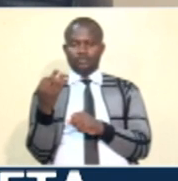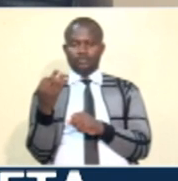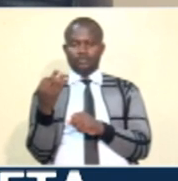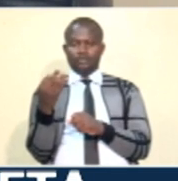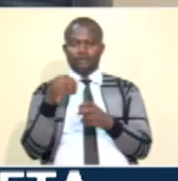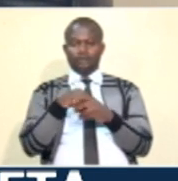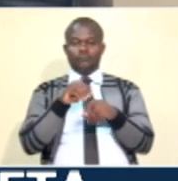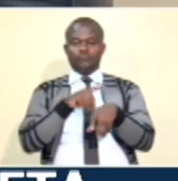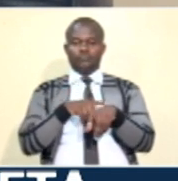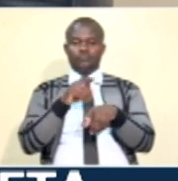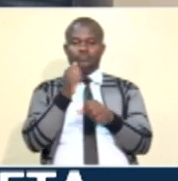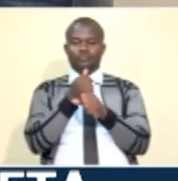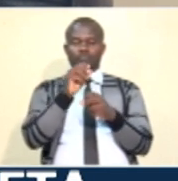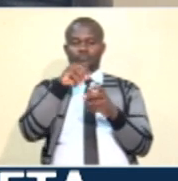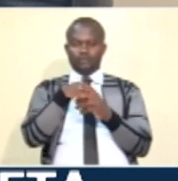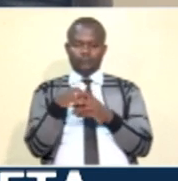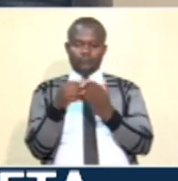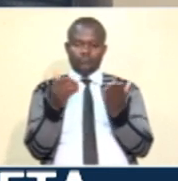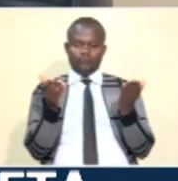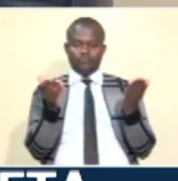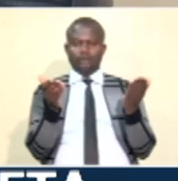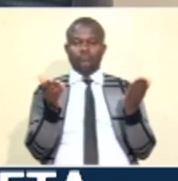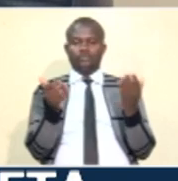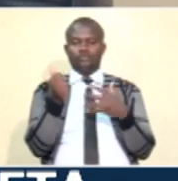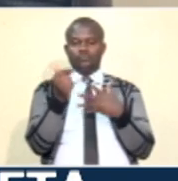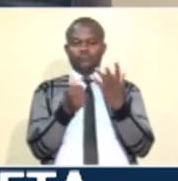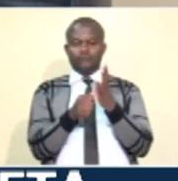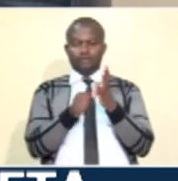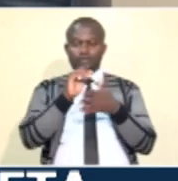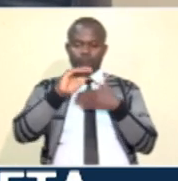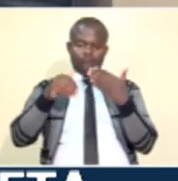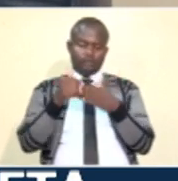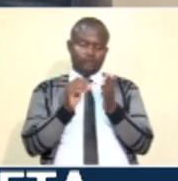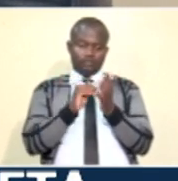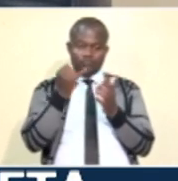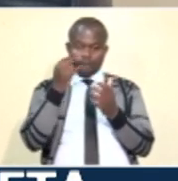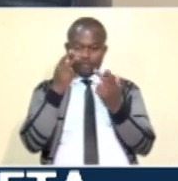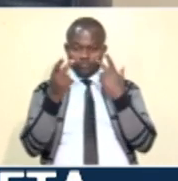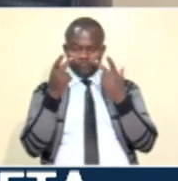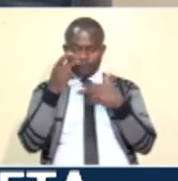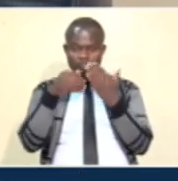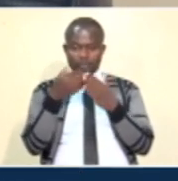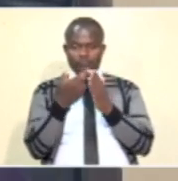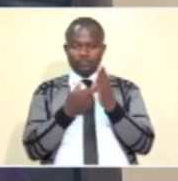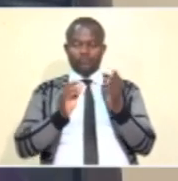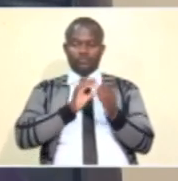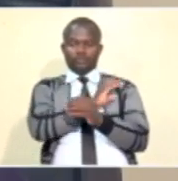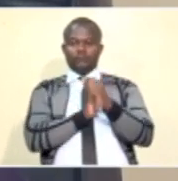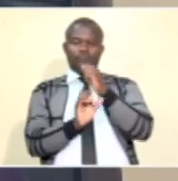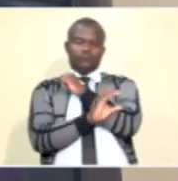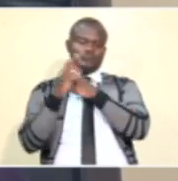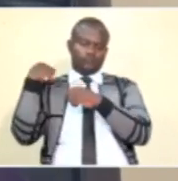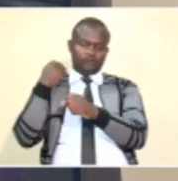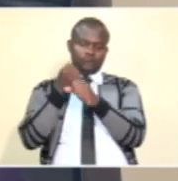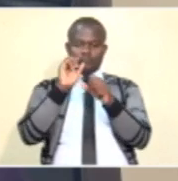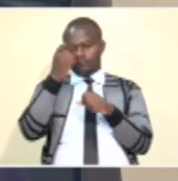ku myanya bakoragamo. Ibi bibazo rero iyo narebye raporo za Komisiyo y'Igihugu ishinzwe